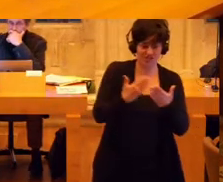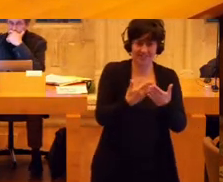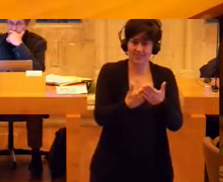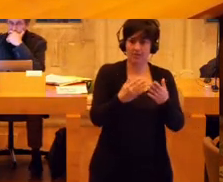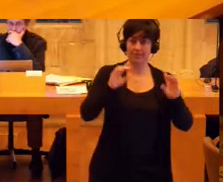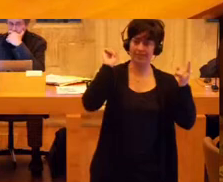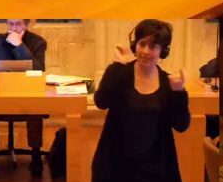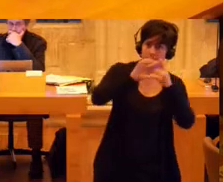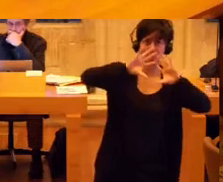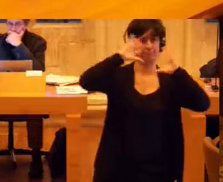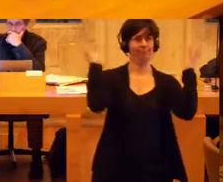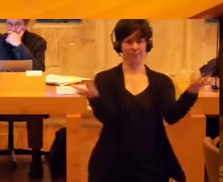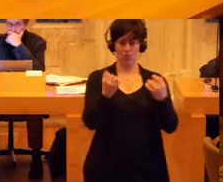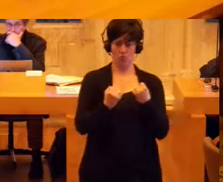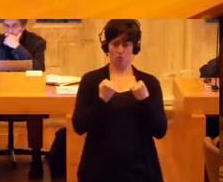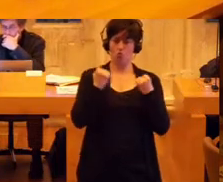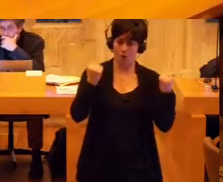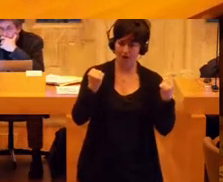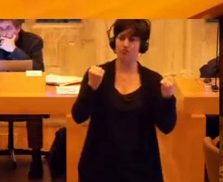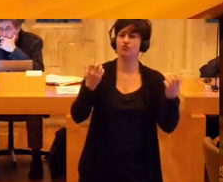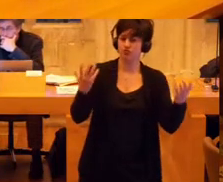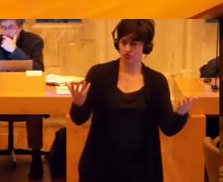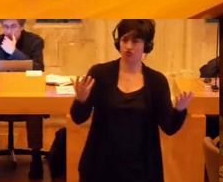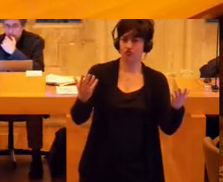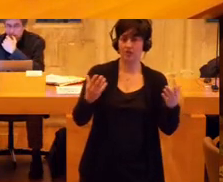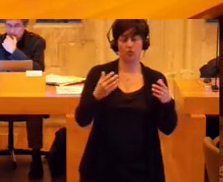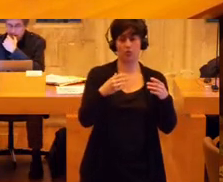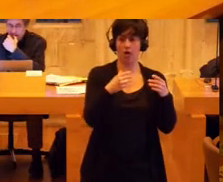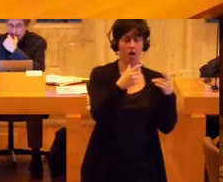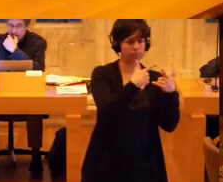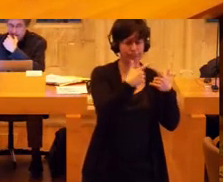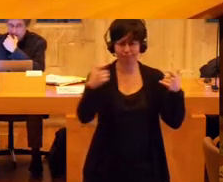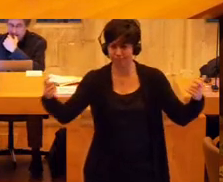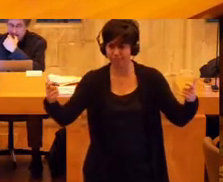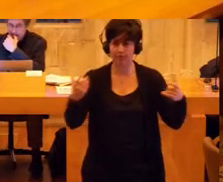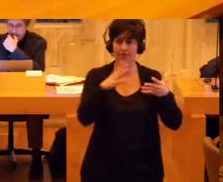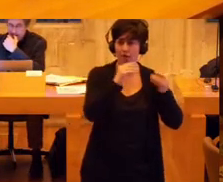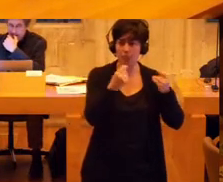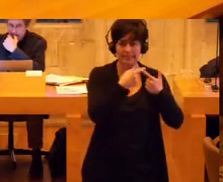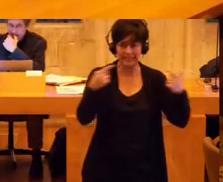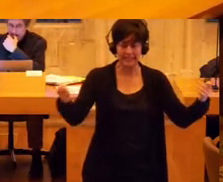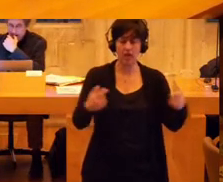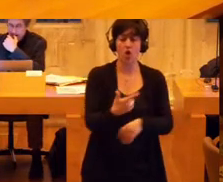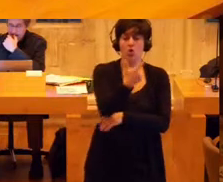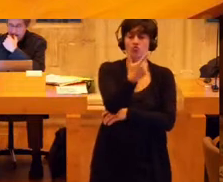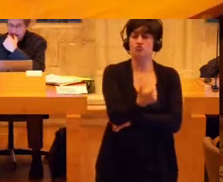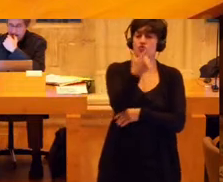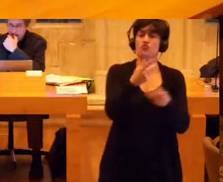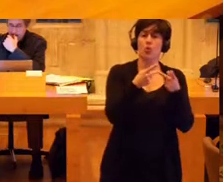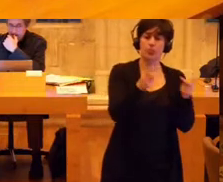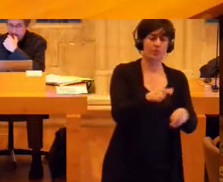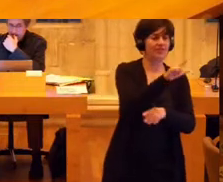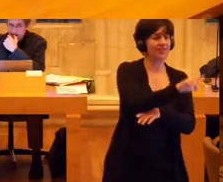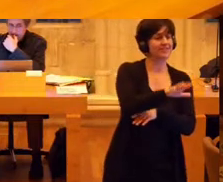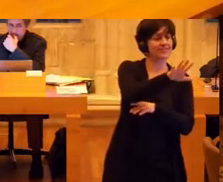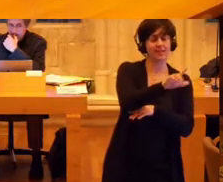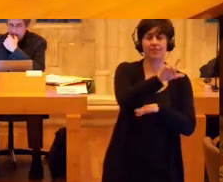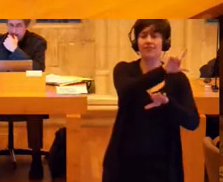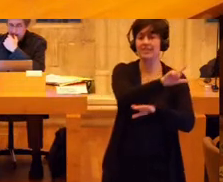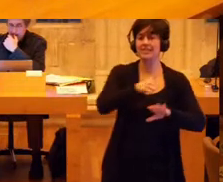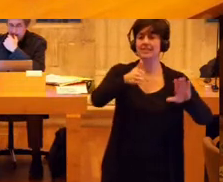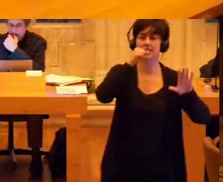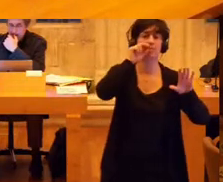toute cette thématique qui sera déclinée. Le festival se déroulera pour les deux journées publiques, les 25 et 26